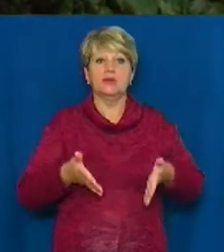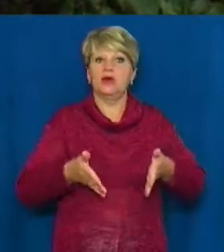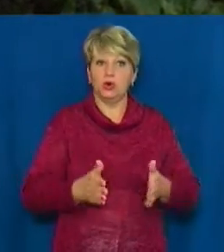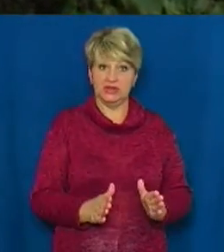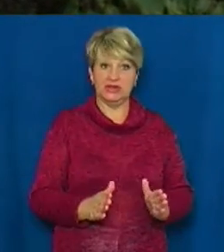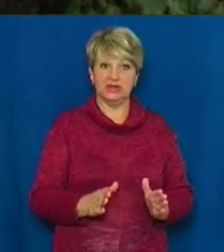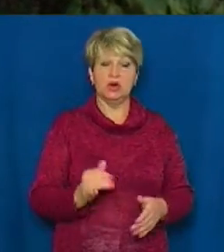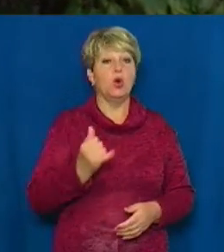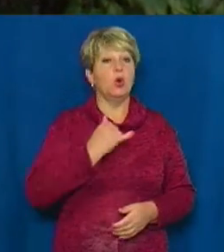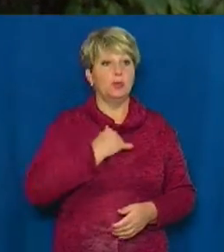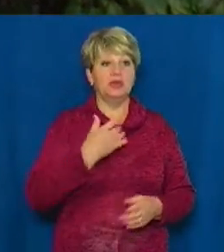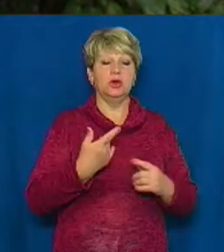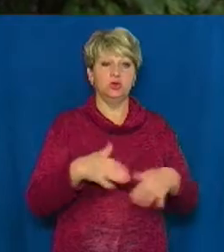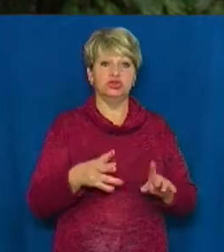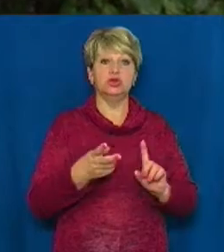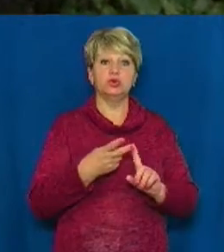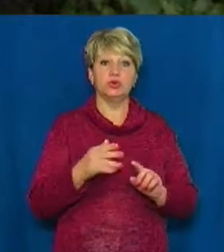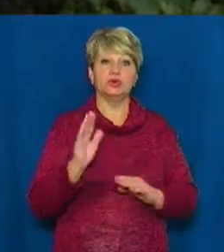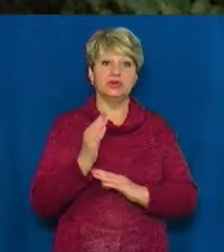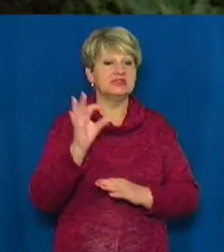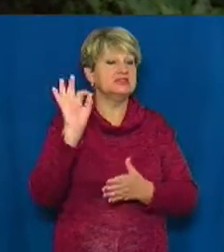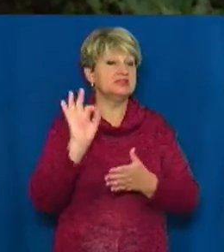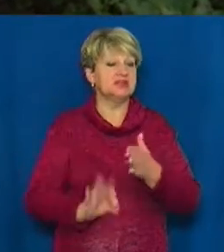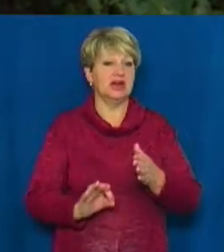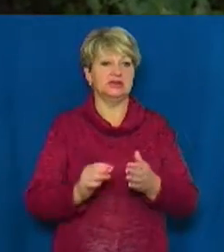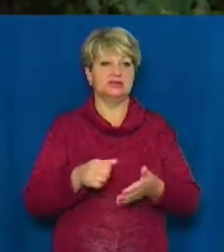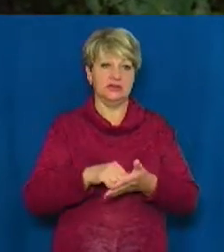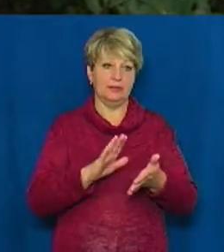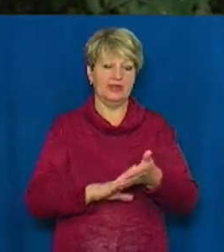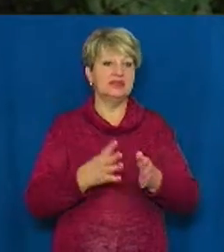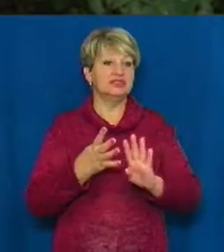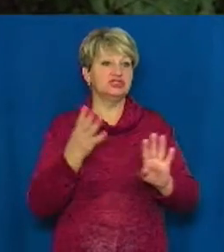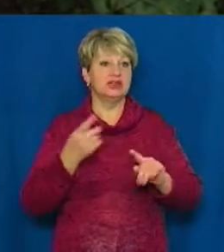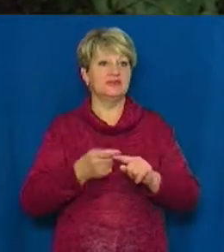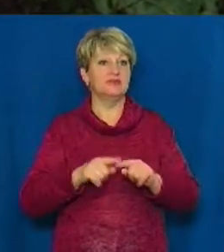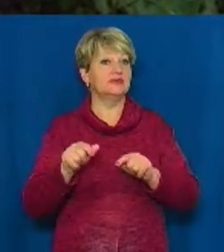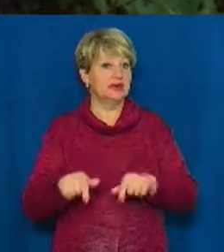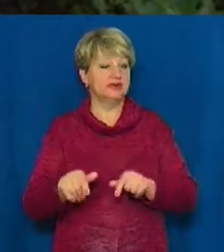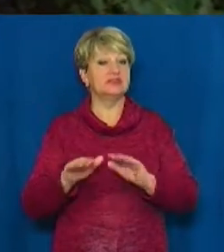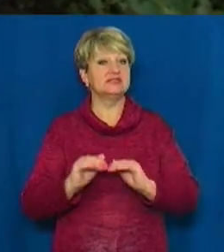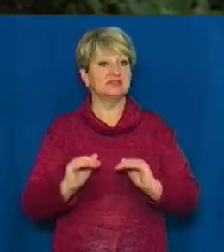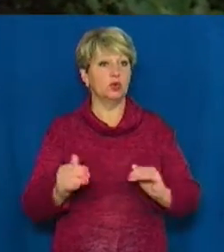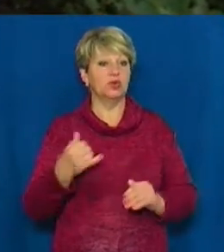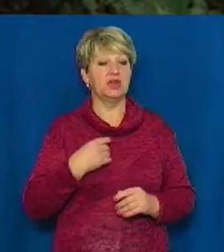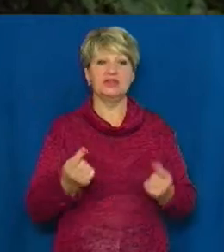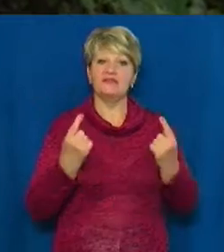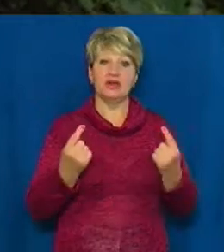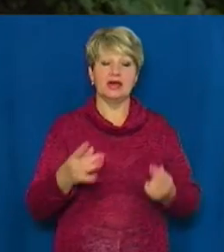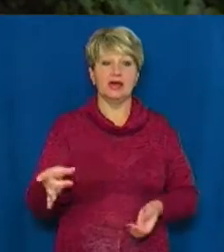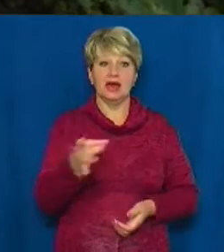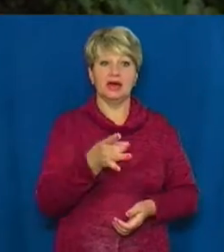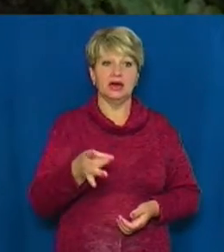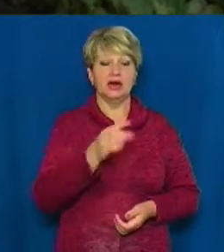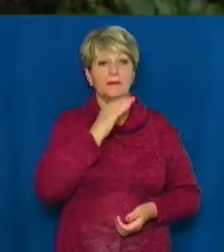це у мене друга дитина, ми зразу записалися в чергу в цей садочок, тому що у нас дуже великий мікрорайон, дуже